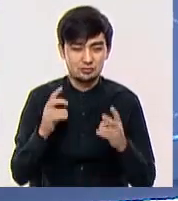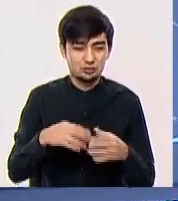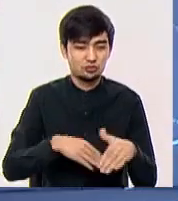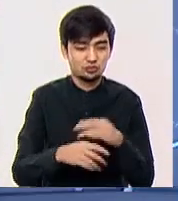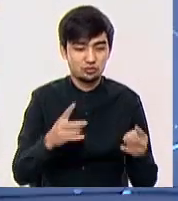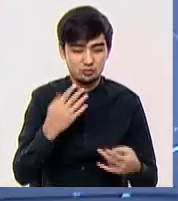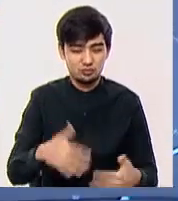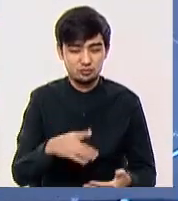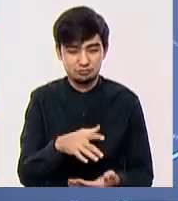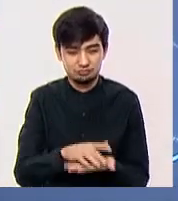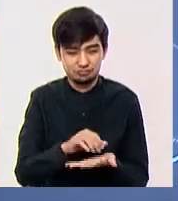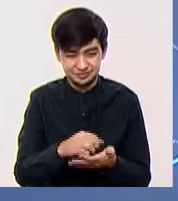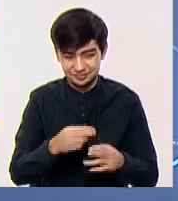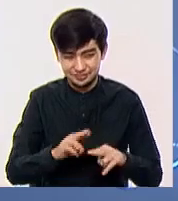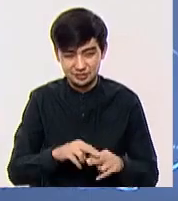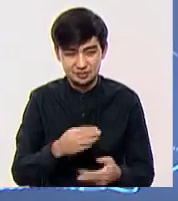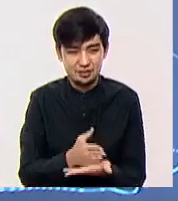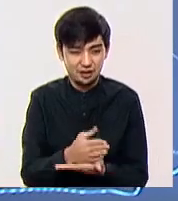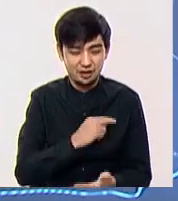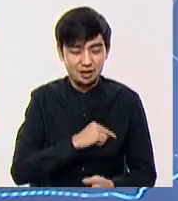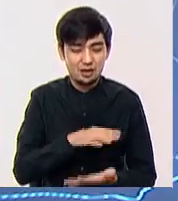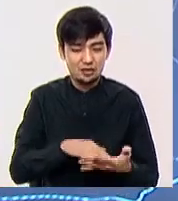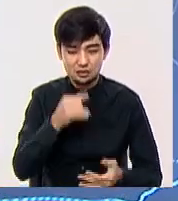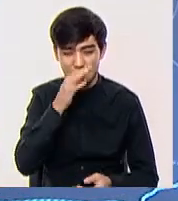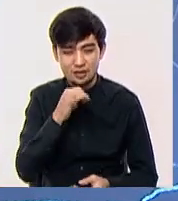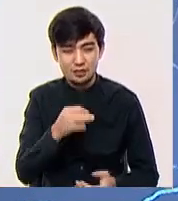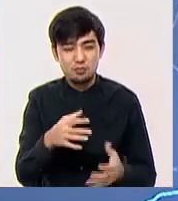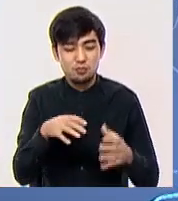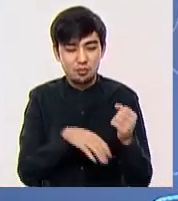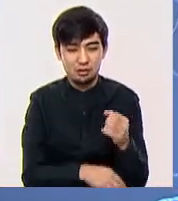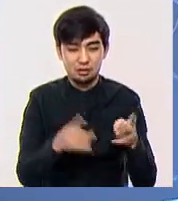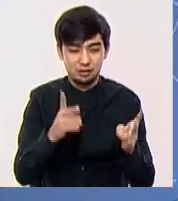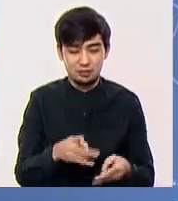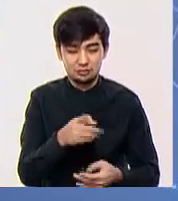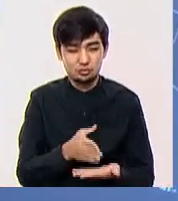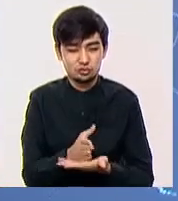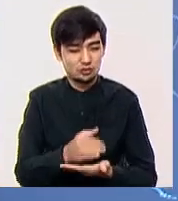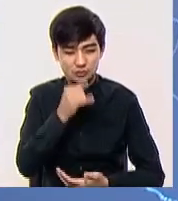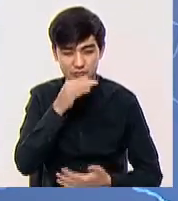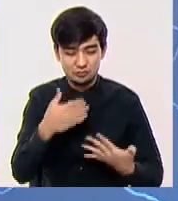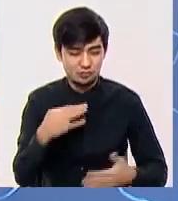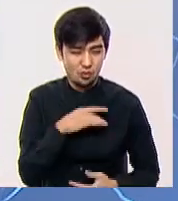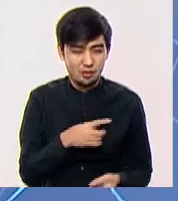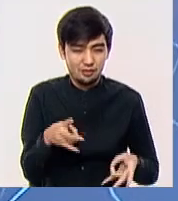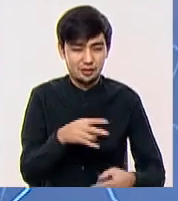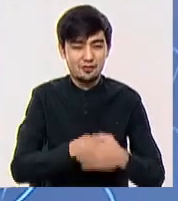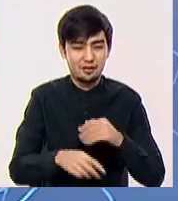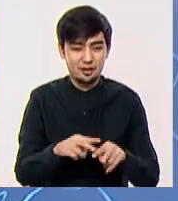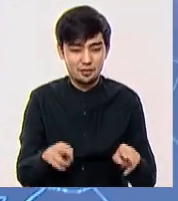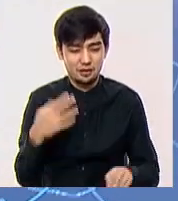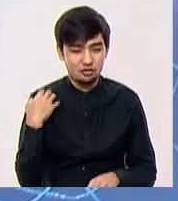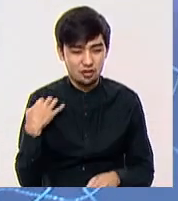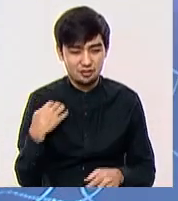профессии. Военнослужащие и стражи порядка после полученных ранений не смогут служить. Многие останутся инвалидами, рассказал